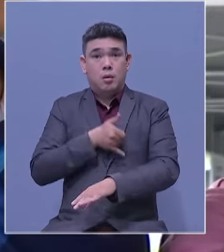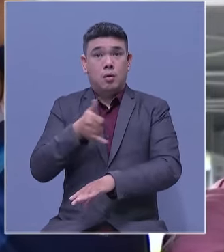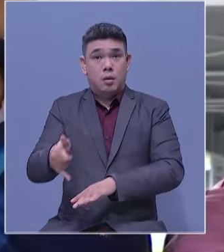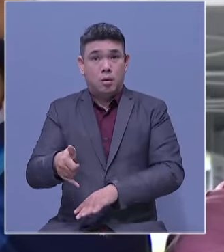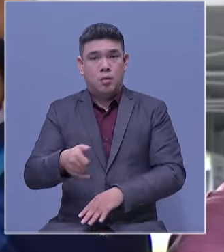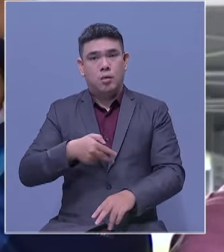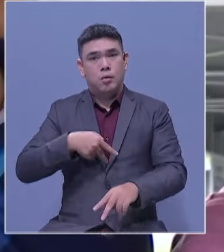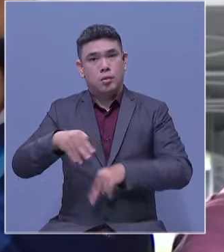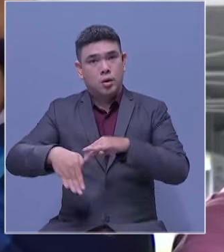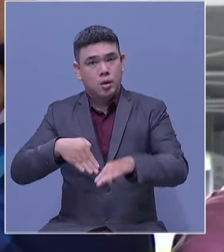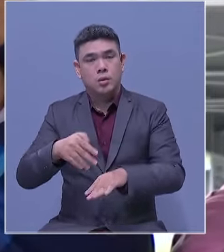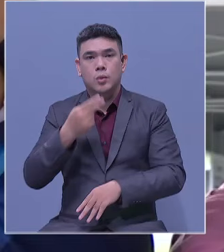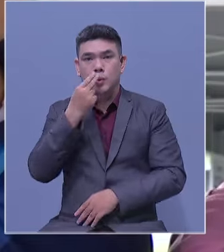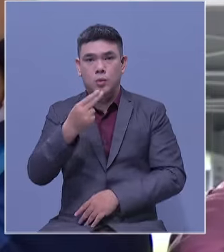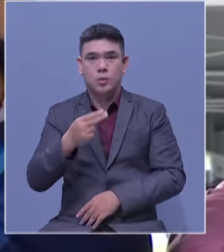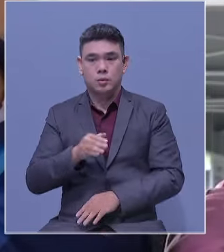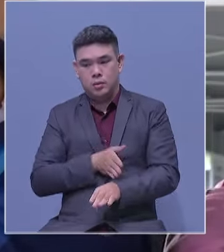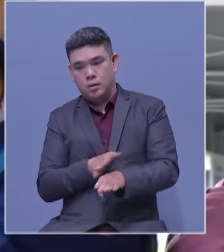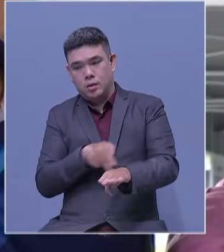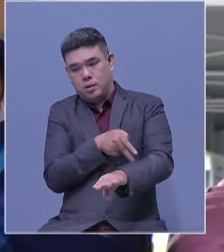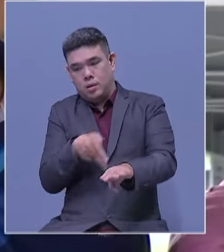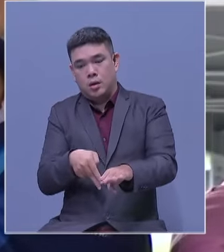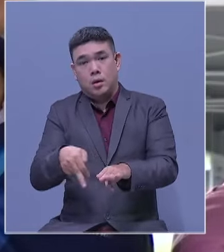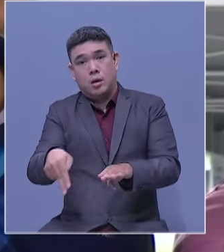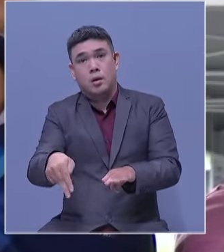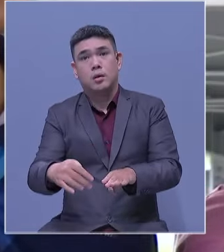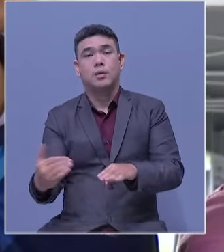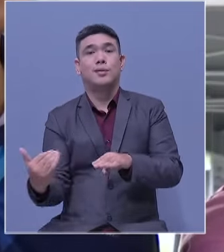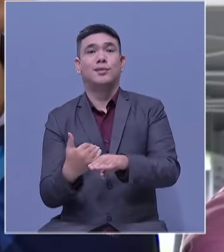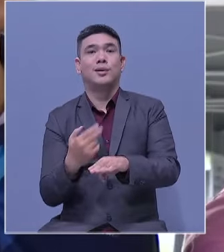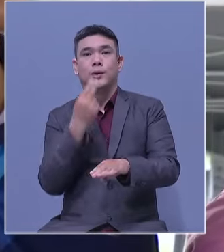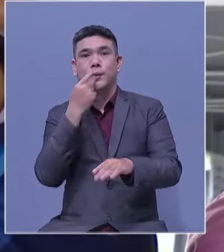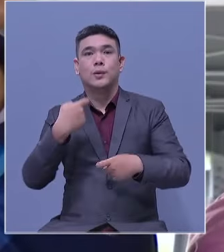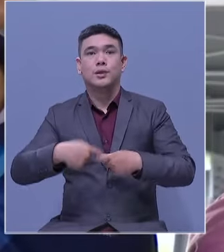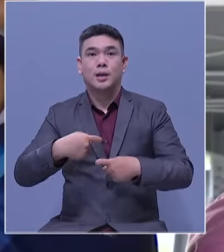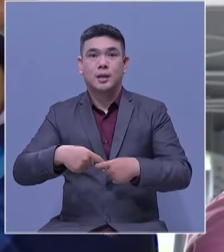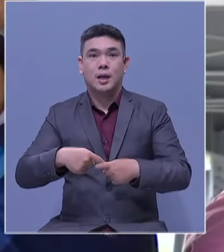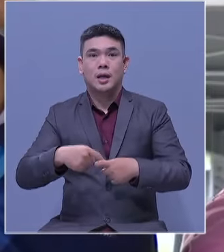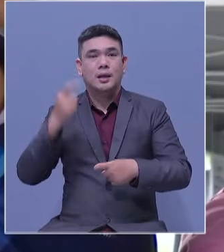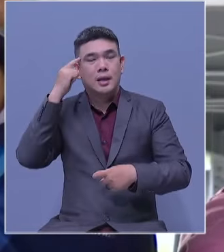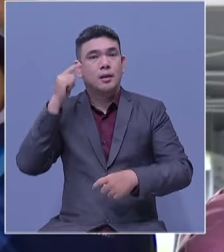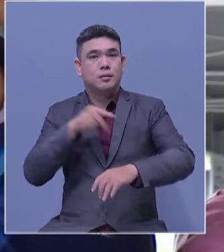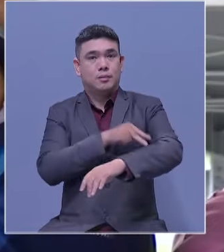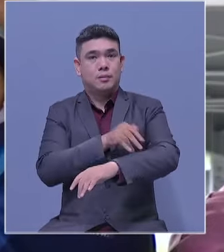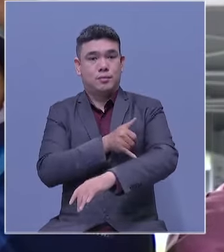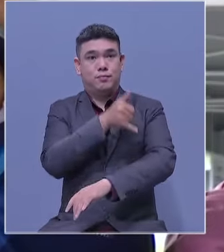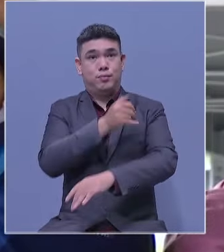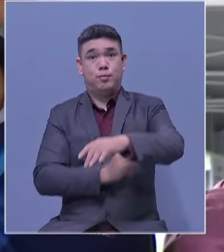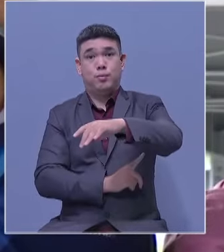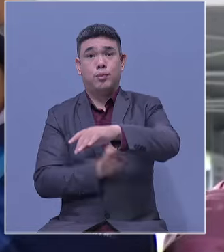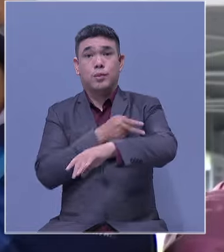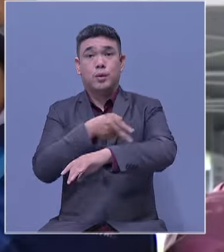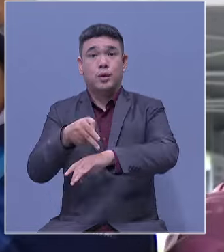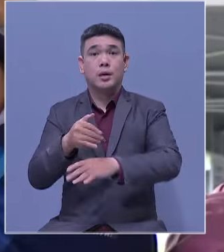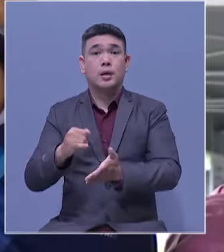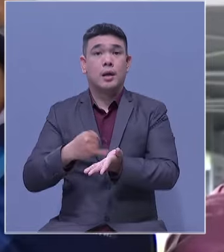ทางรถไฟนะครับต้องลงไปิพื้นที่เดินเท้านะครับทานรัฐมนตรีเองก็ได้ไปตรวจแล้วก็ไปสำรวจเรียบร้อยแล้วแล้วก็มีการเข้าสั่งกลาง